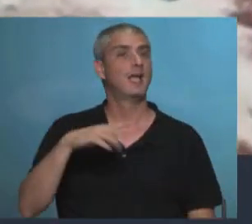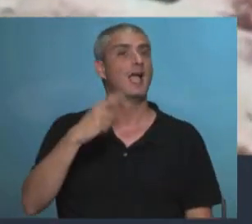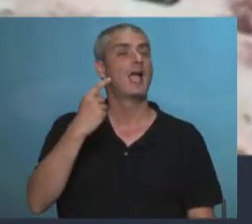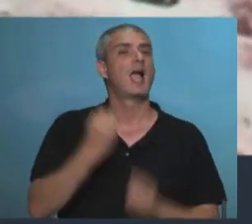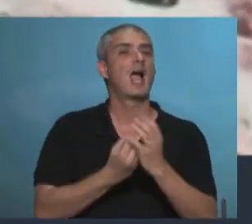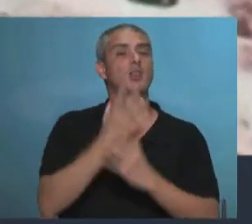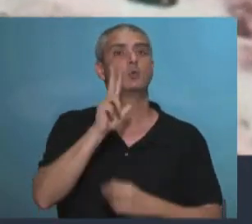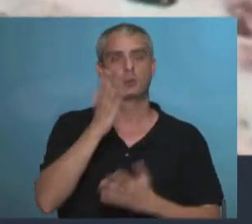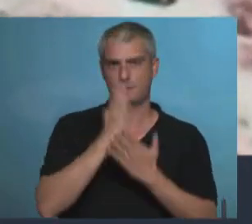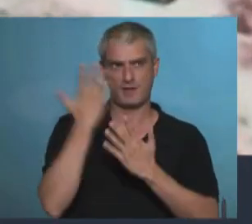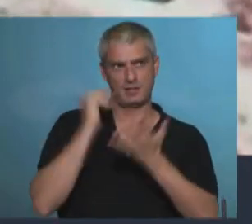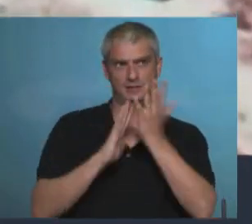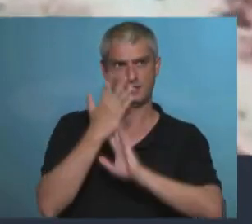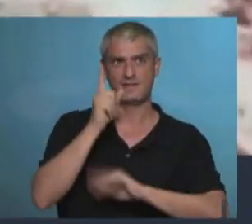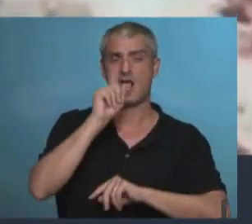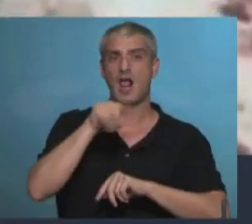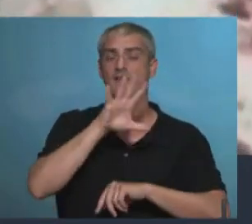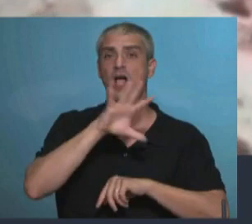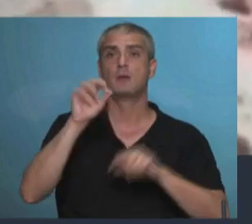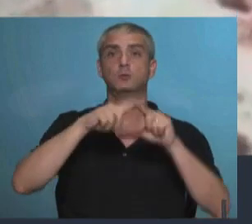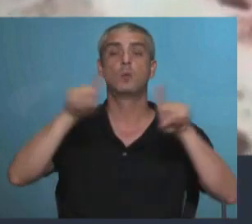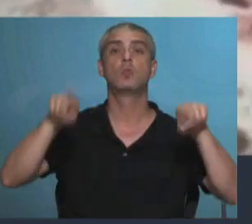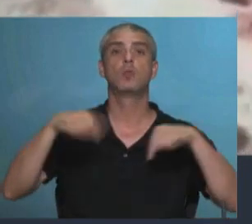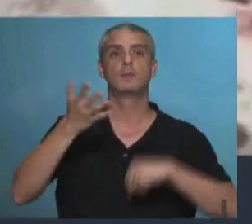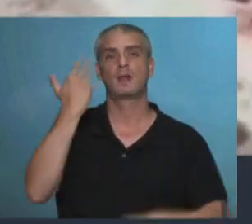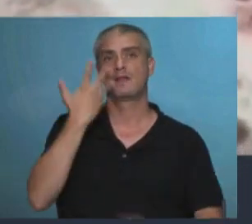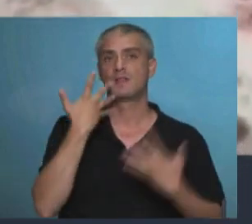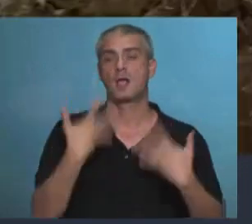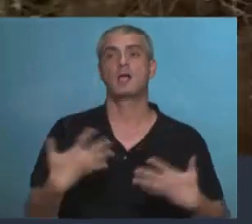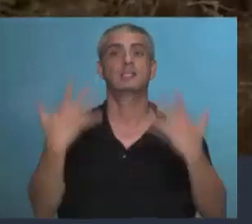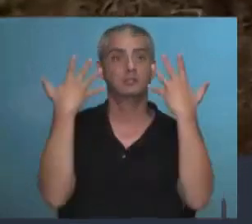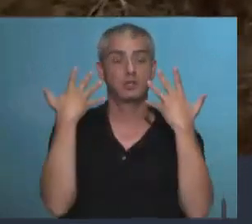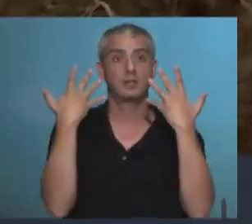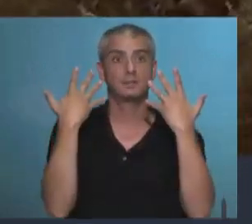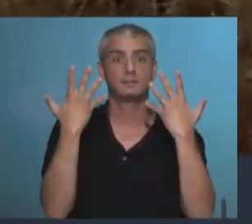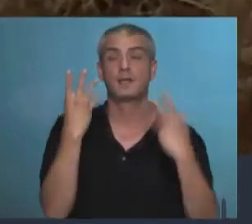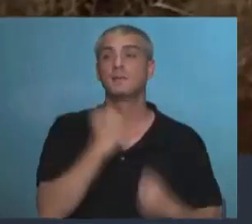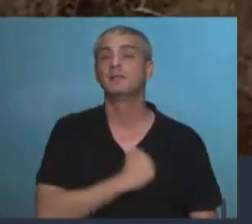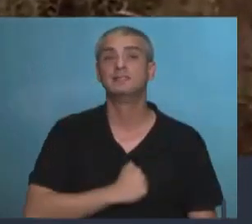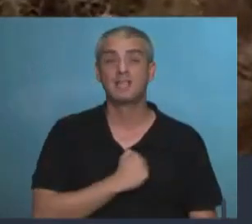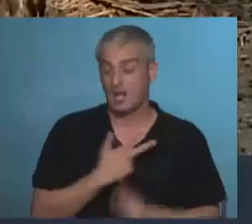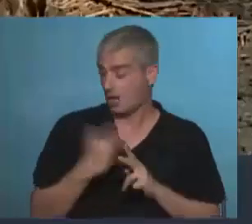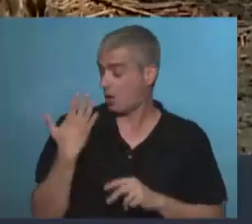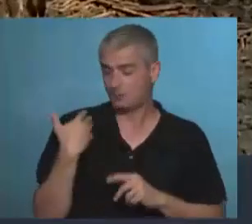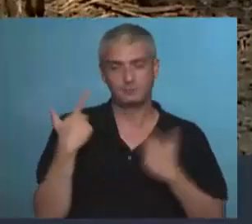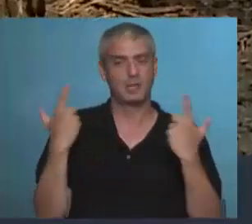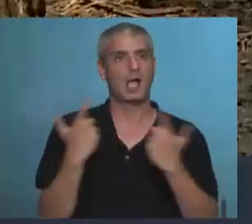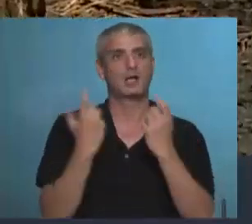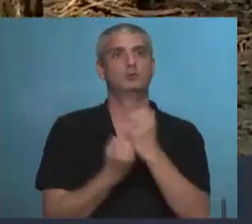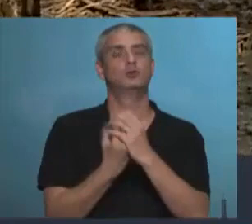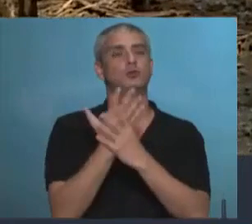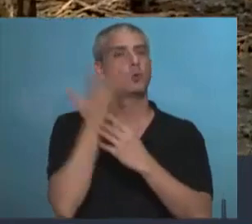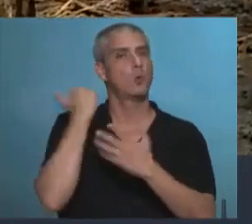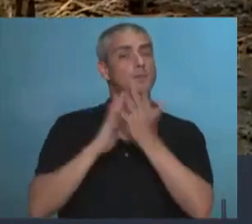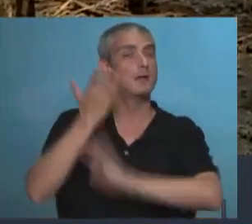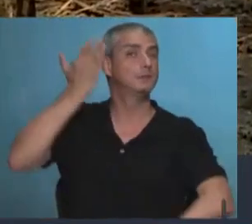התחוללה שריפה של כ-1,500 דונמים לפני כעשור, ולמרבה האירוניה, רק לא מזמן חגגו את שיקומה מהשריפה